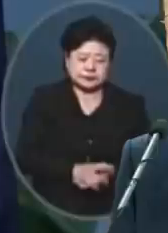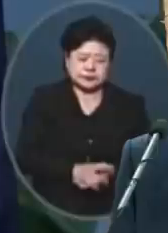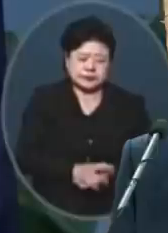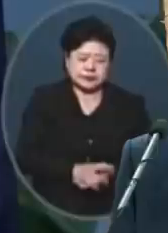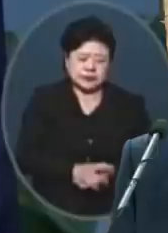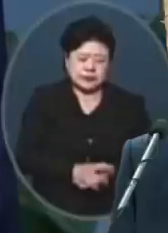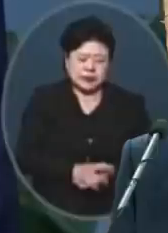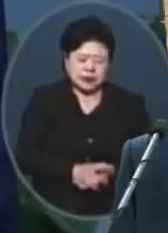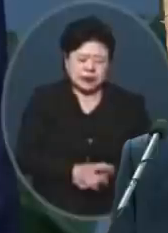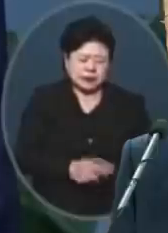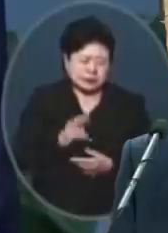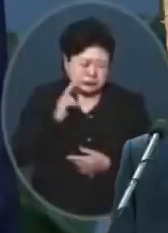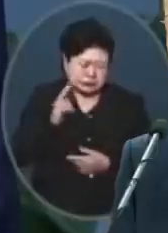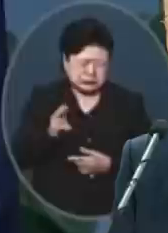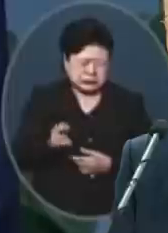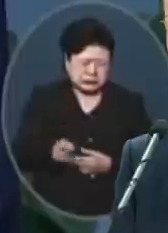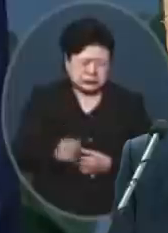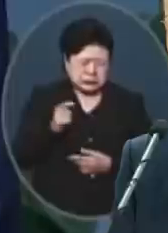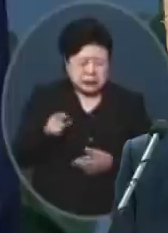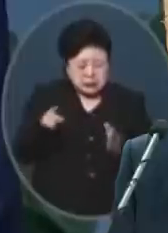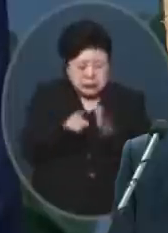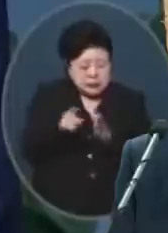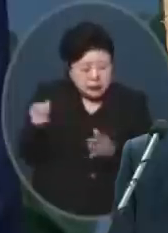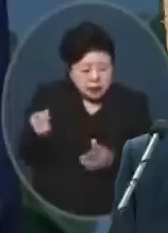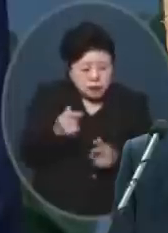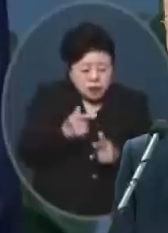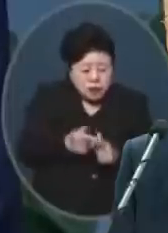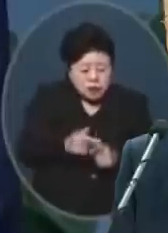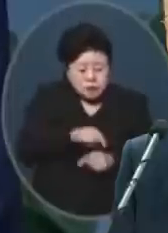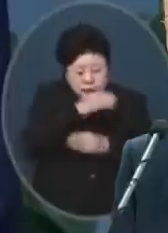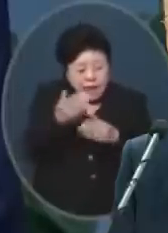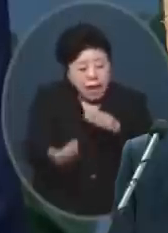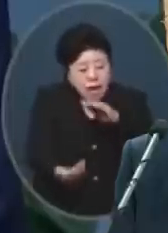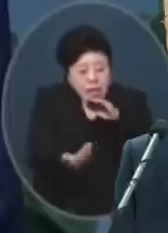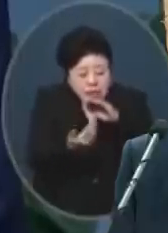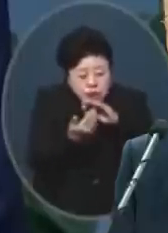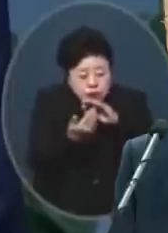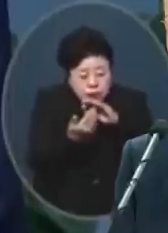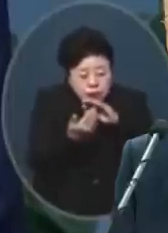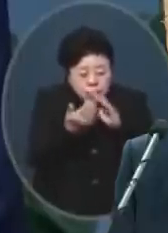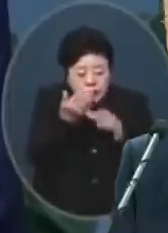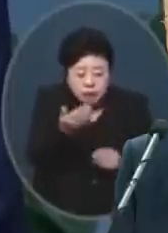억센 믿음으로 나의 된 것입니다 예수님이 다 이루어진